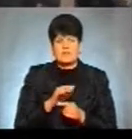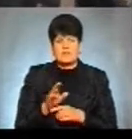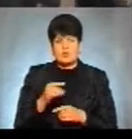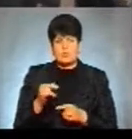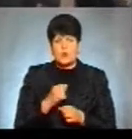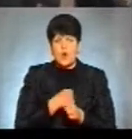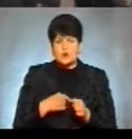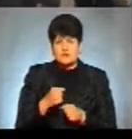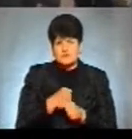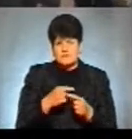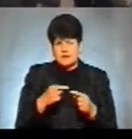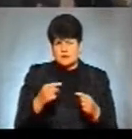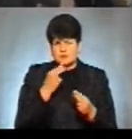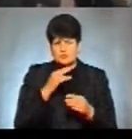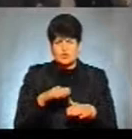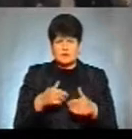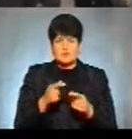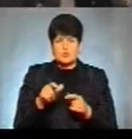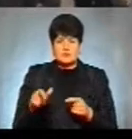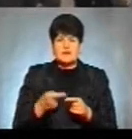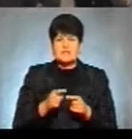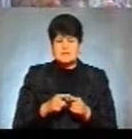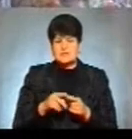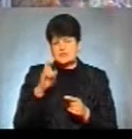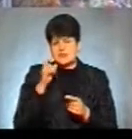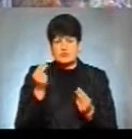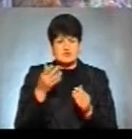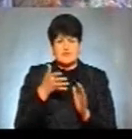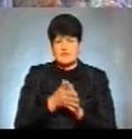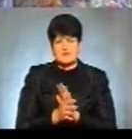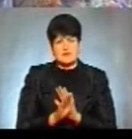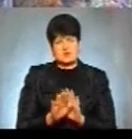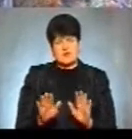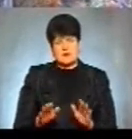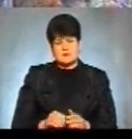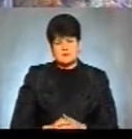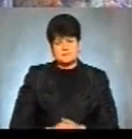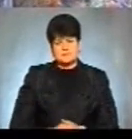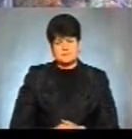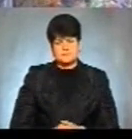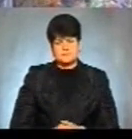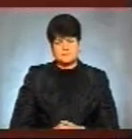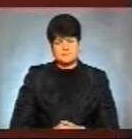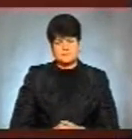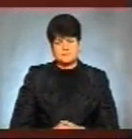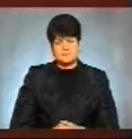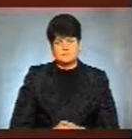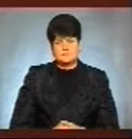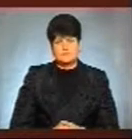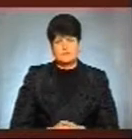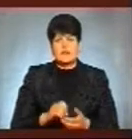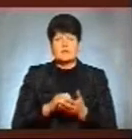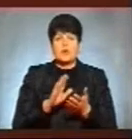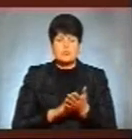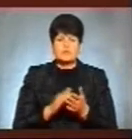інші продукти, які сьогодні будуть продати людям. Тобто на це бюджетні кошти не витрачаються. Анжела Шова, Оксана Галіяш, новини. На обліку